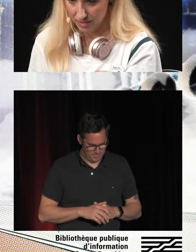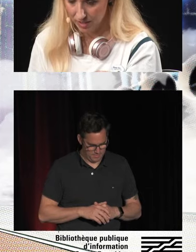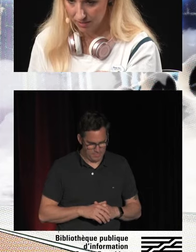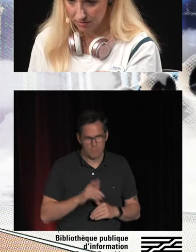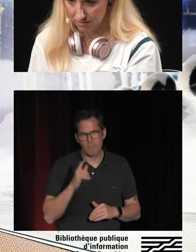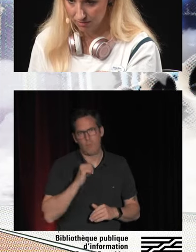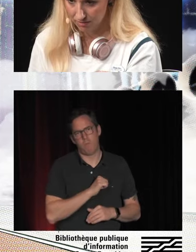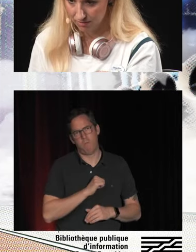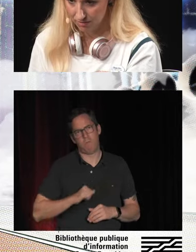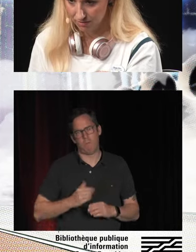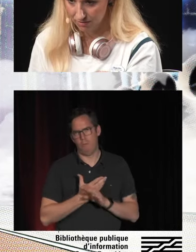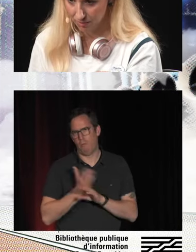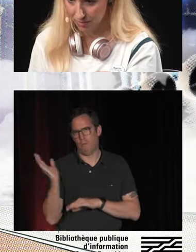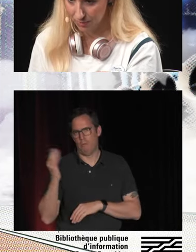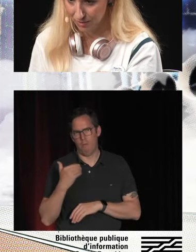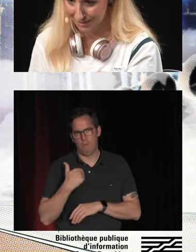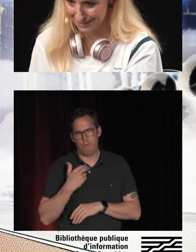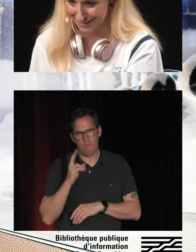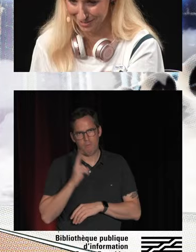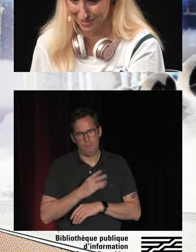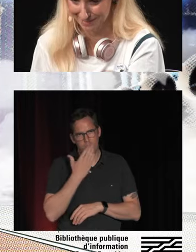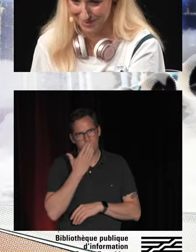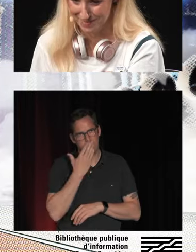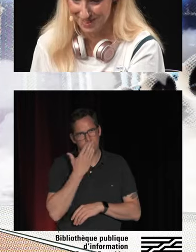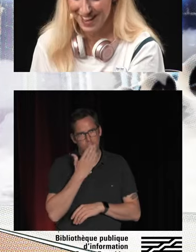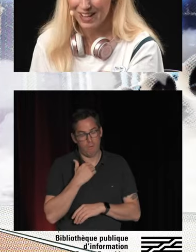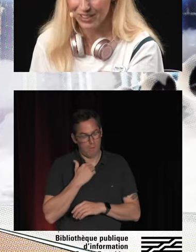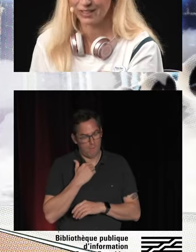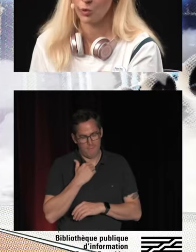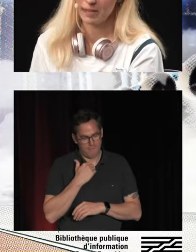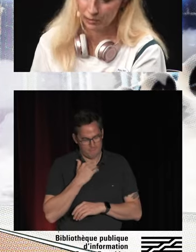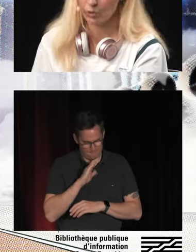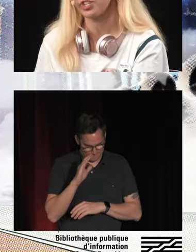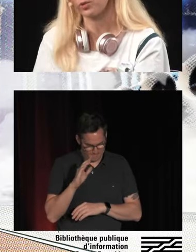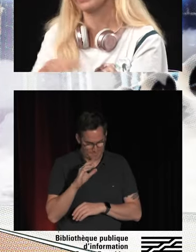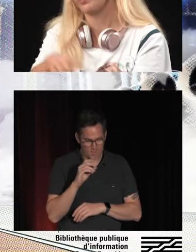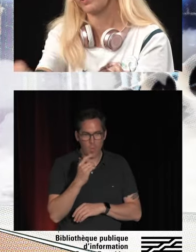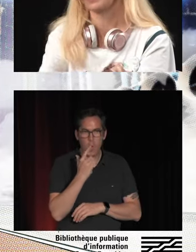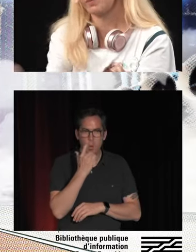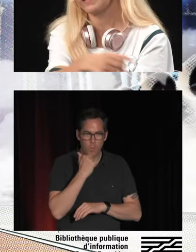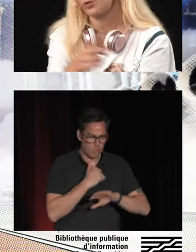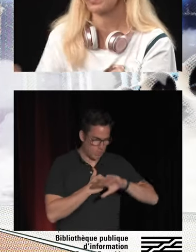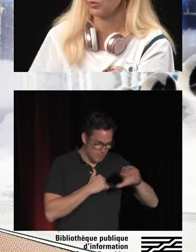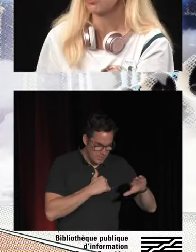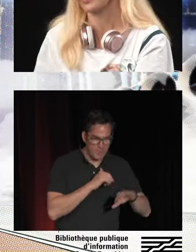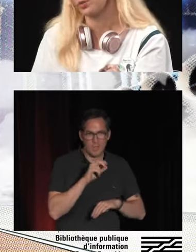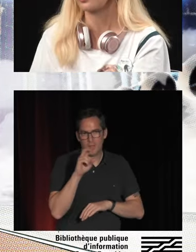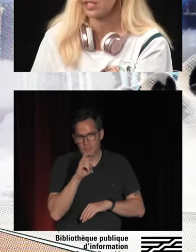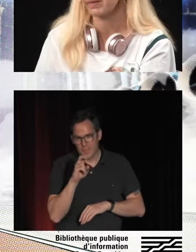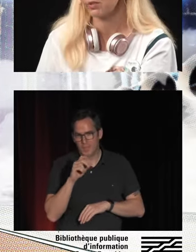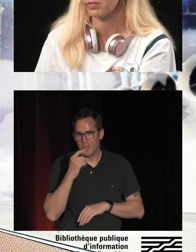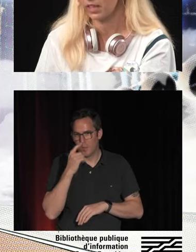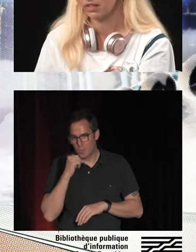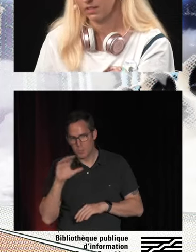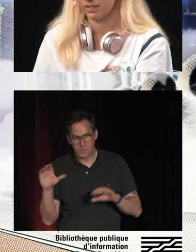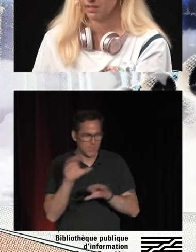Mais j'exagère, hein. Non mais vraiment, j'en peux plus. Ok, donc on met les deux rouges à droite, on met le vert là-bas, ensuite les deux rouges à gauche,